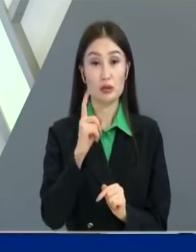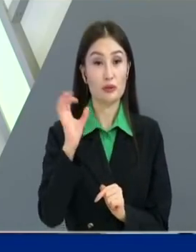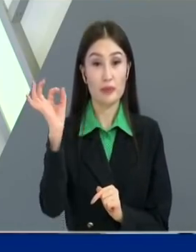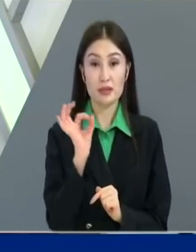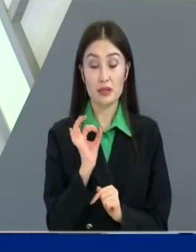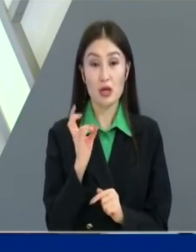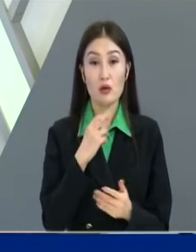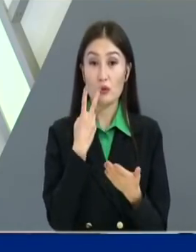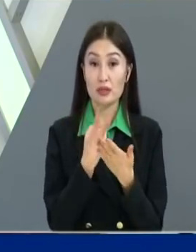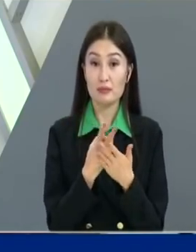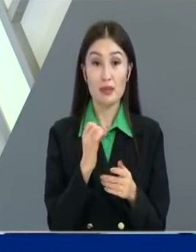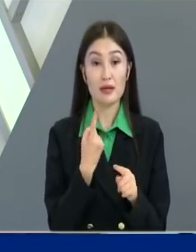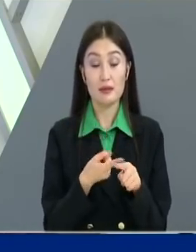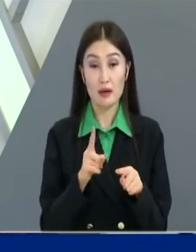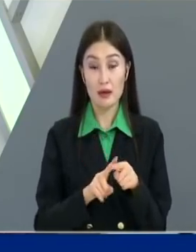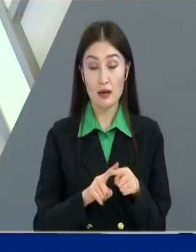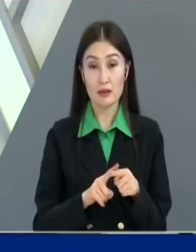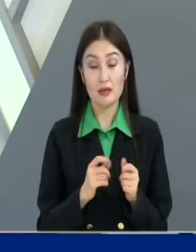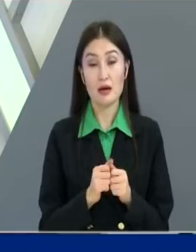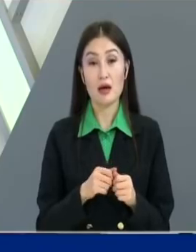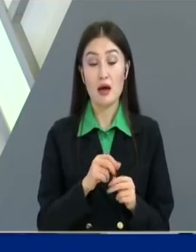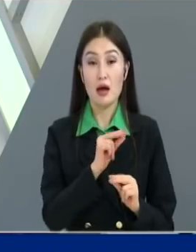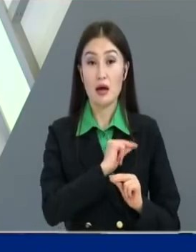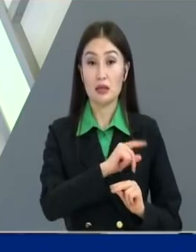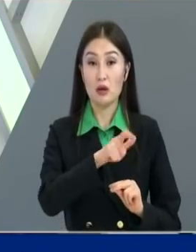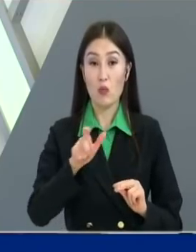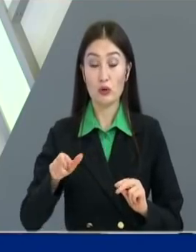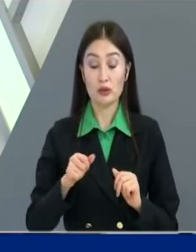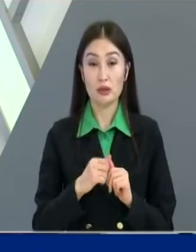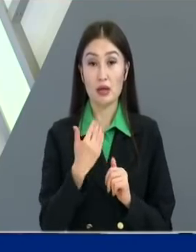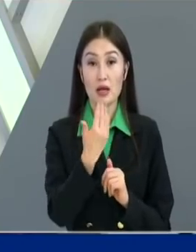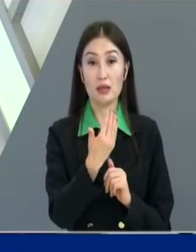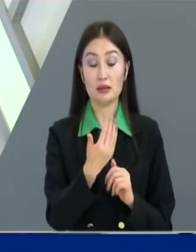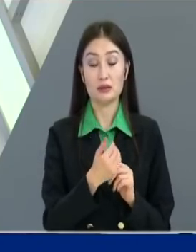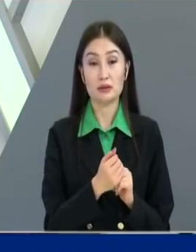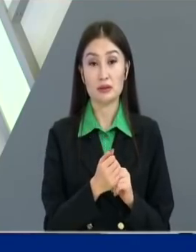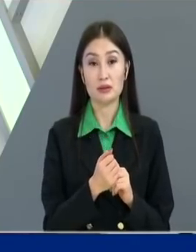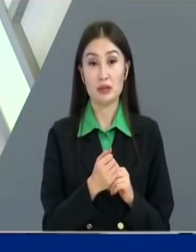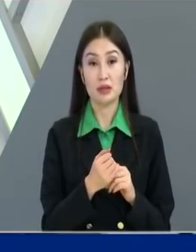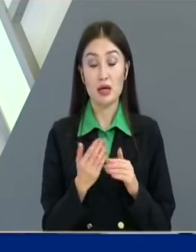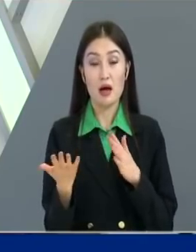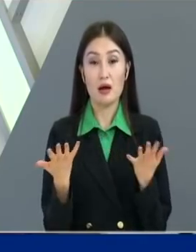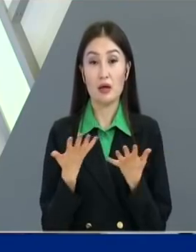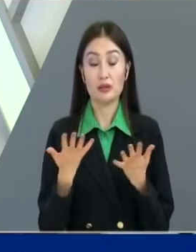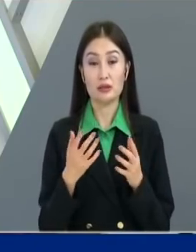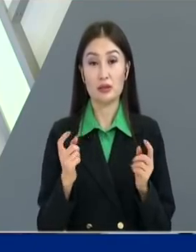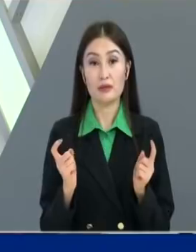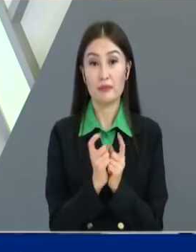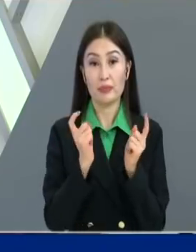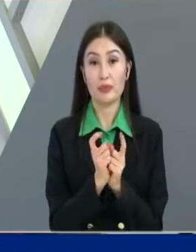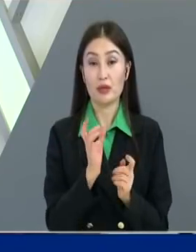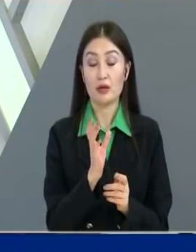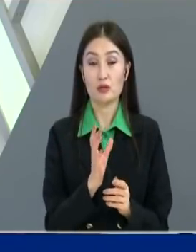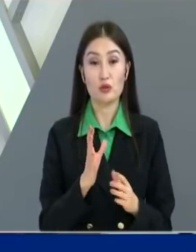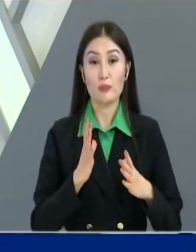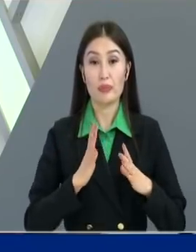биздин баякы ортодогу кызматкерлер менен алардын балдарынын ортосундагы кандайдыр бир кагылышуу чыгып кетпесин